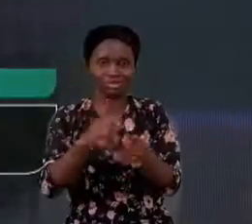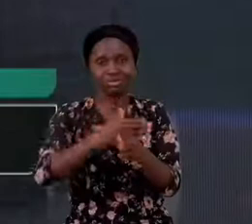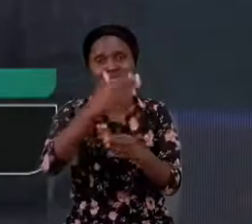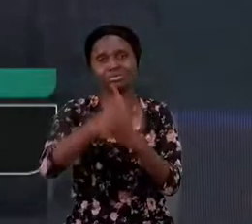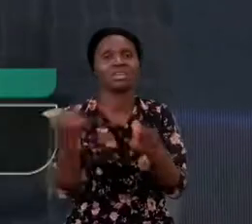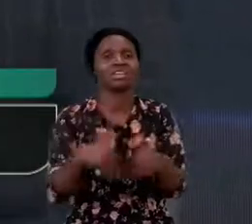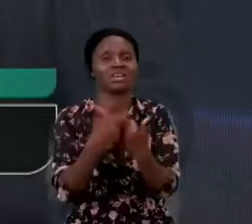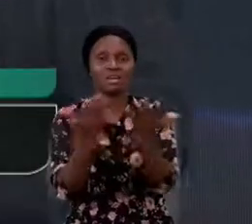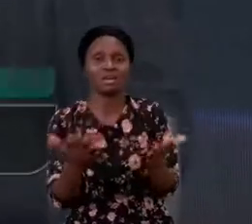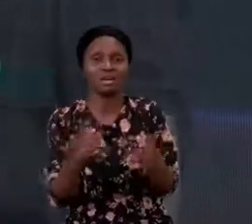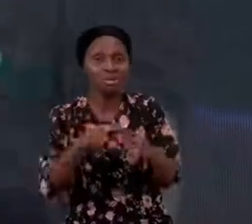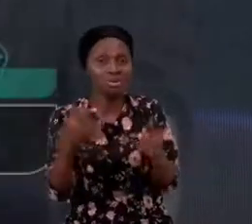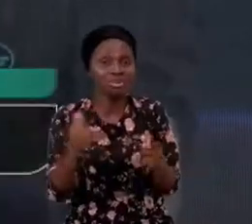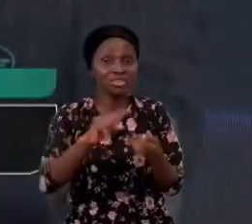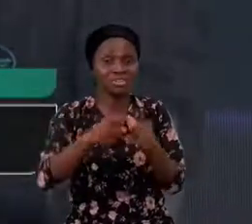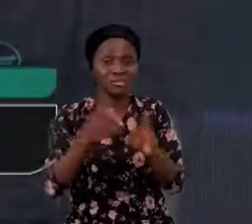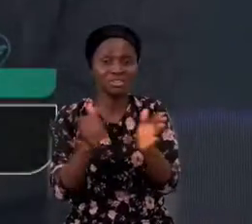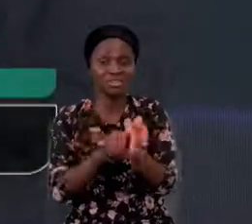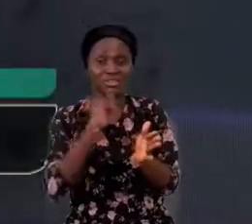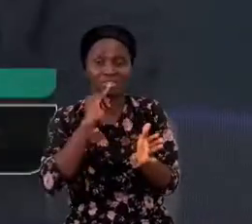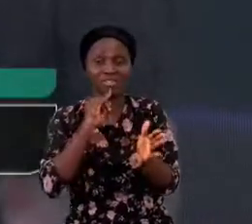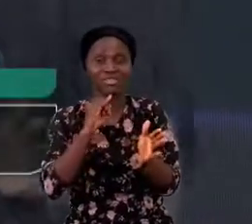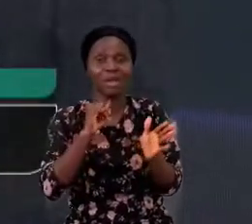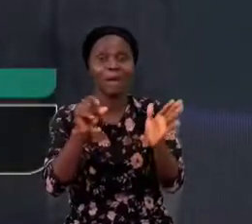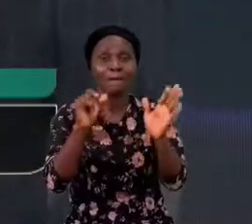n'est pas des pessimistes. Est-ce qu'il est respectable ou pourri?